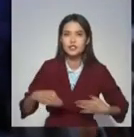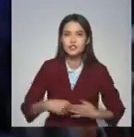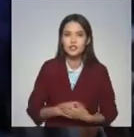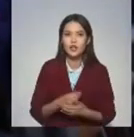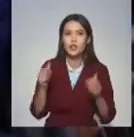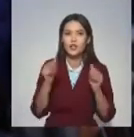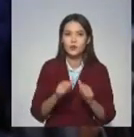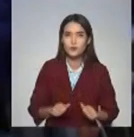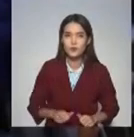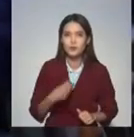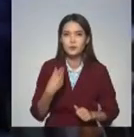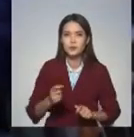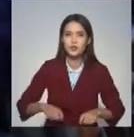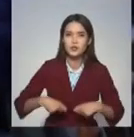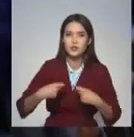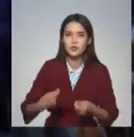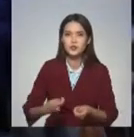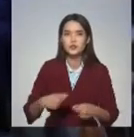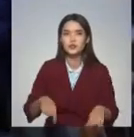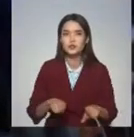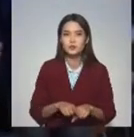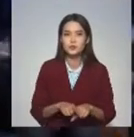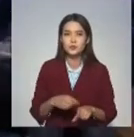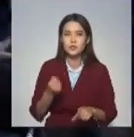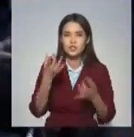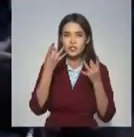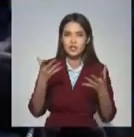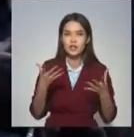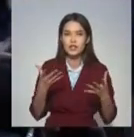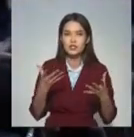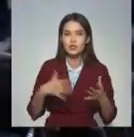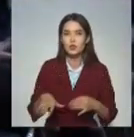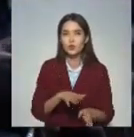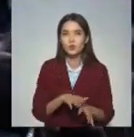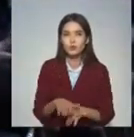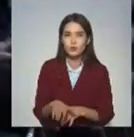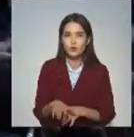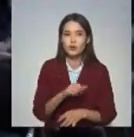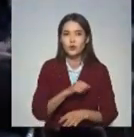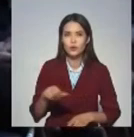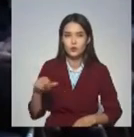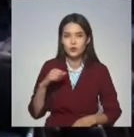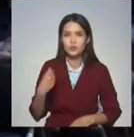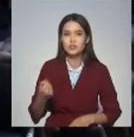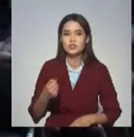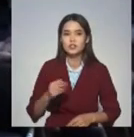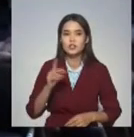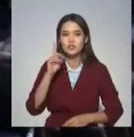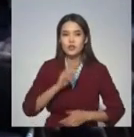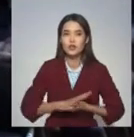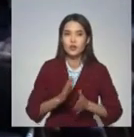форматта жәрменкелерді өткізу арқылы, және де мақты сол жерде, лезде жұмысқа орналастыру